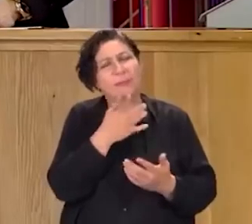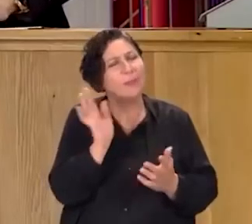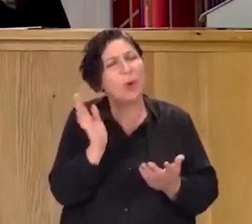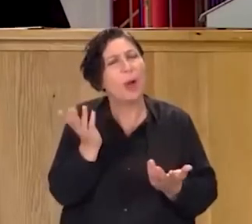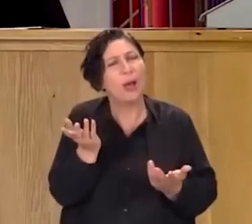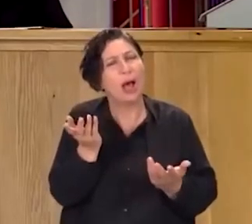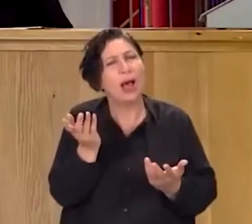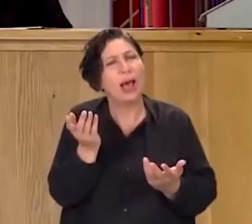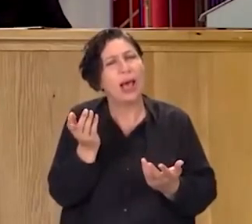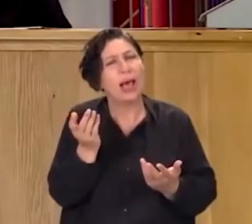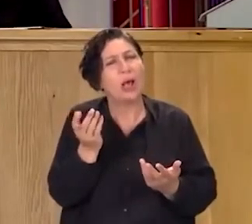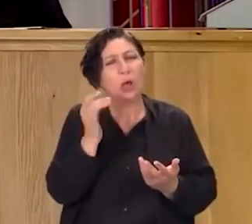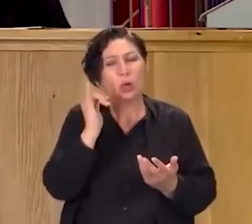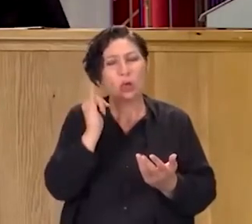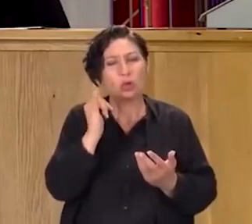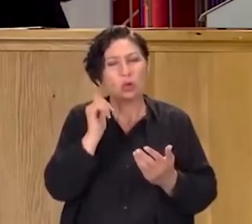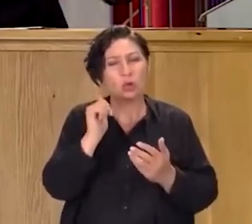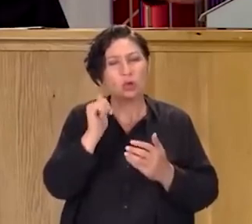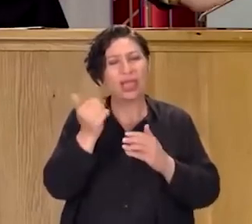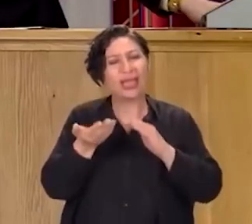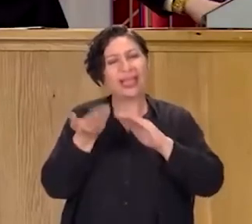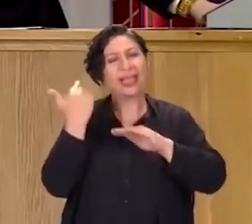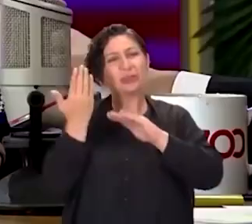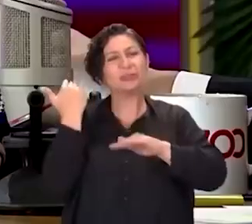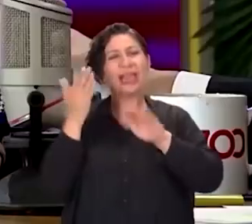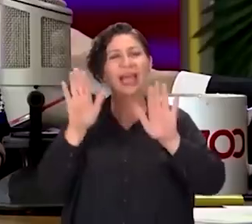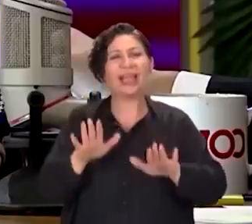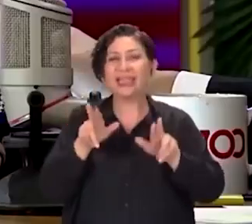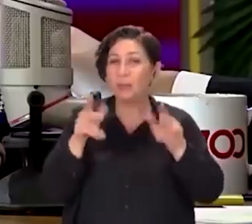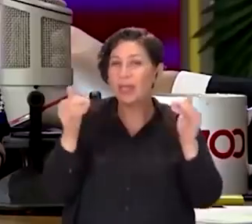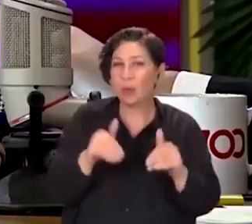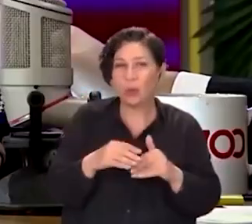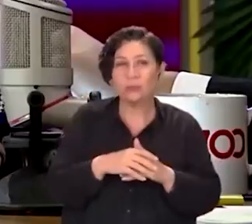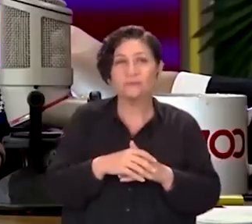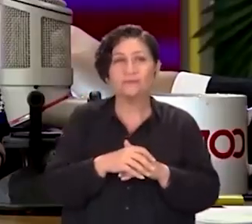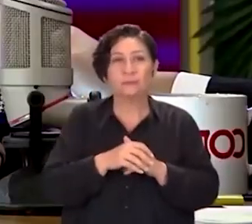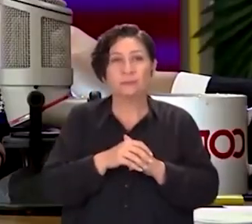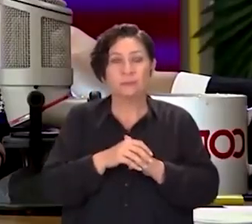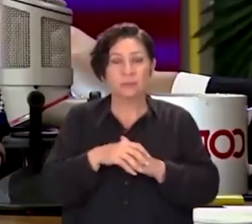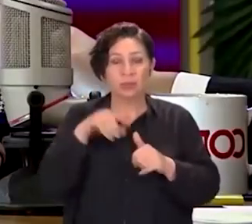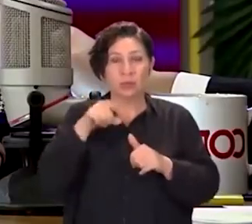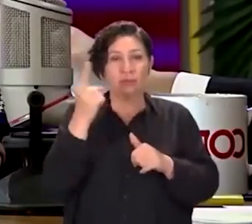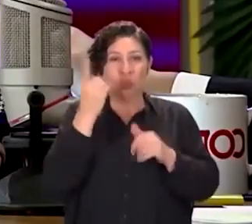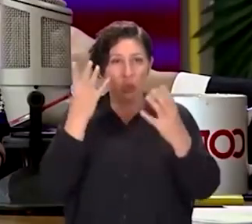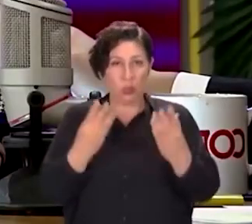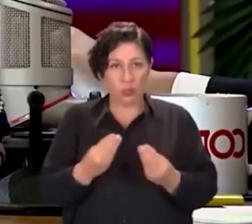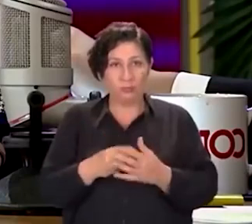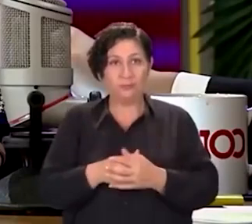ama galiba kötü günler biraz geride kaldı gibi geliyor. Şöyle bir şey oldu,